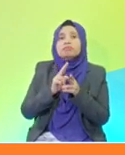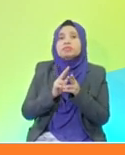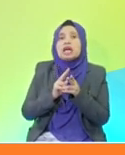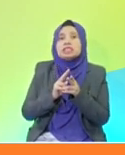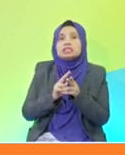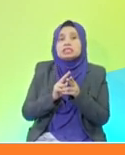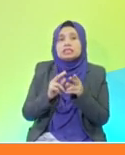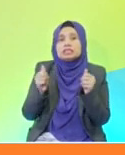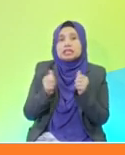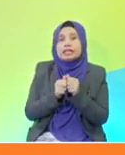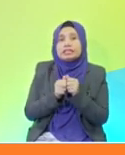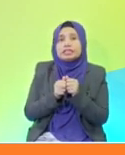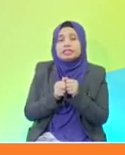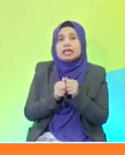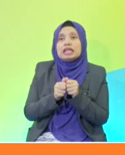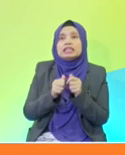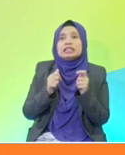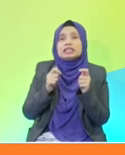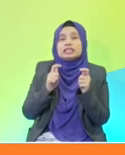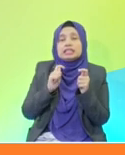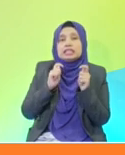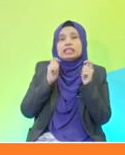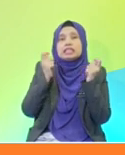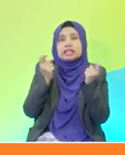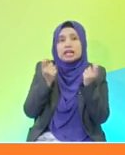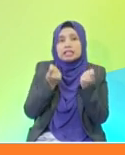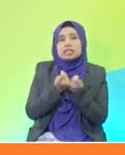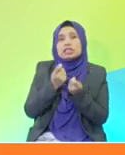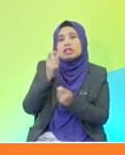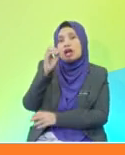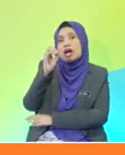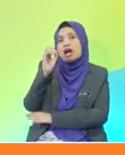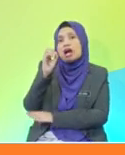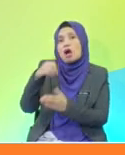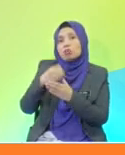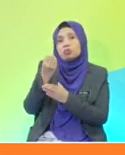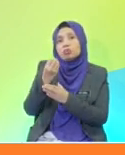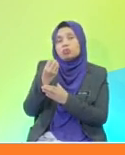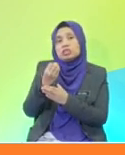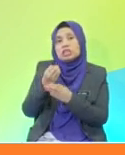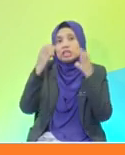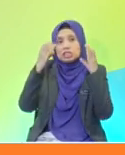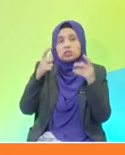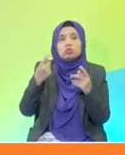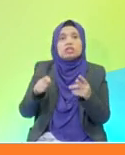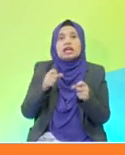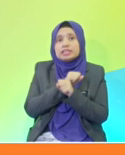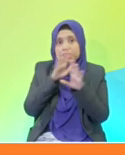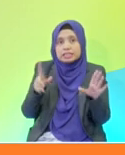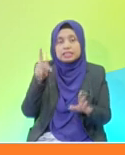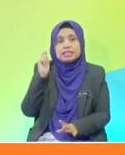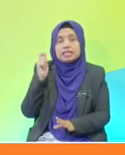dengan tingkat output di mana seperti yang Cikgu jelas kan tadi